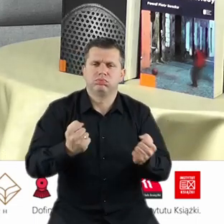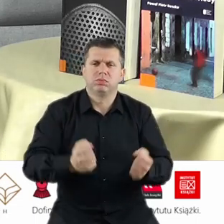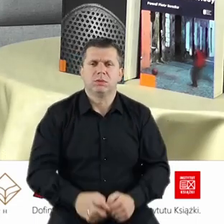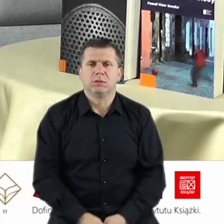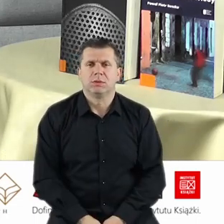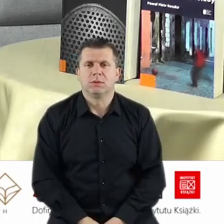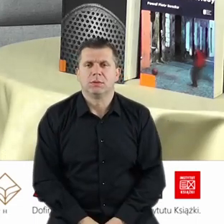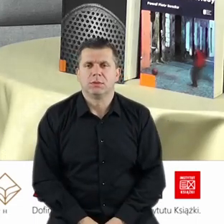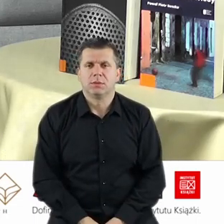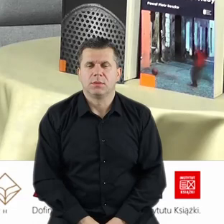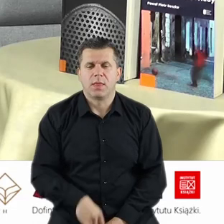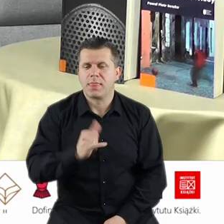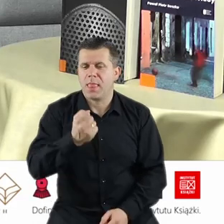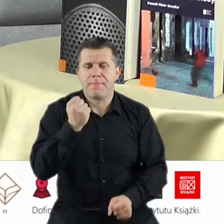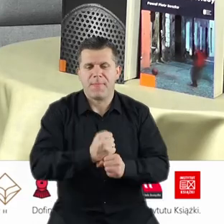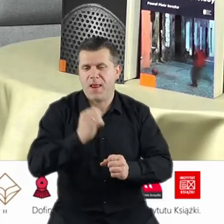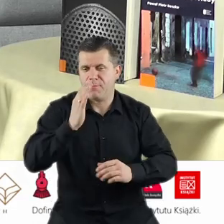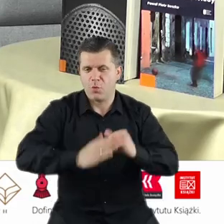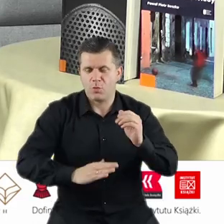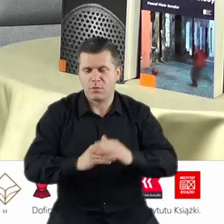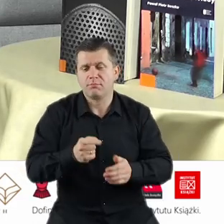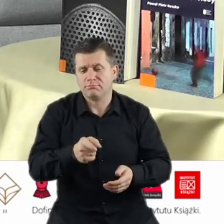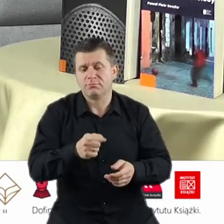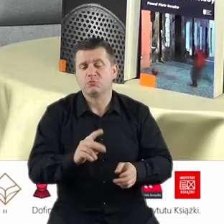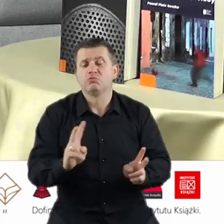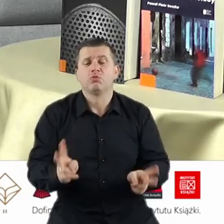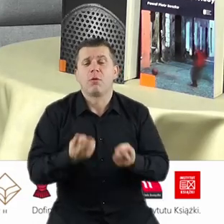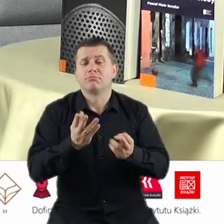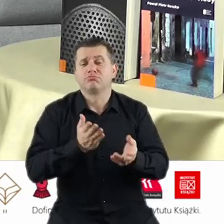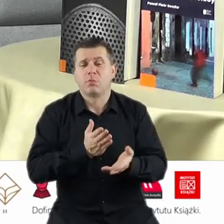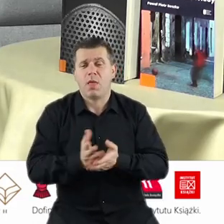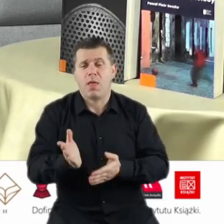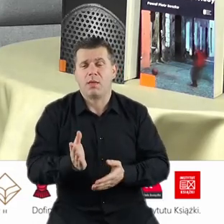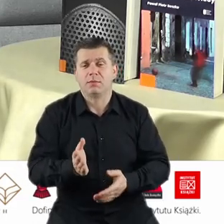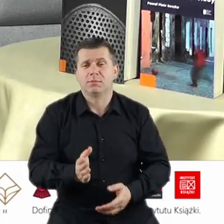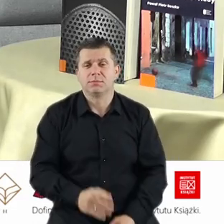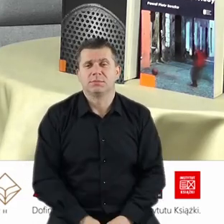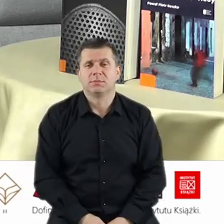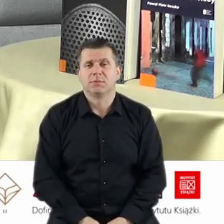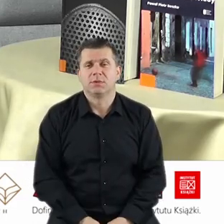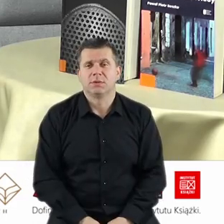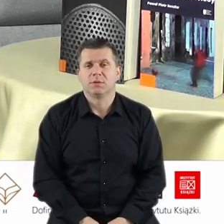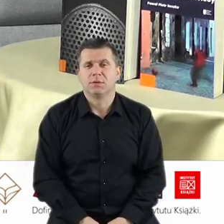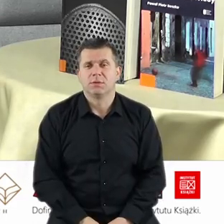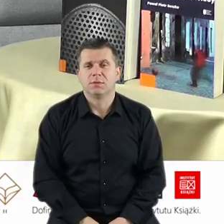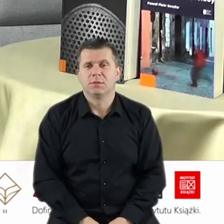jakby nie wynikają z prac budowlanych, tylko wynikają